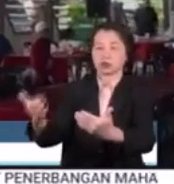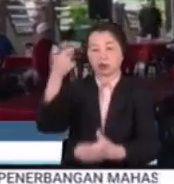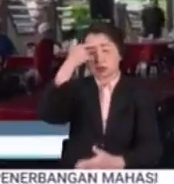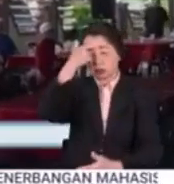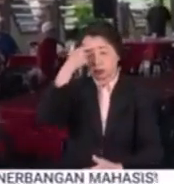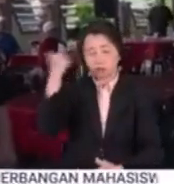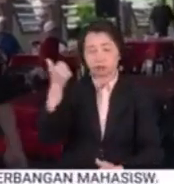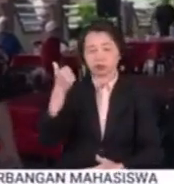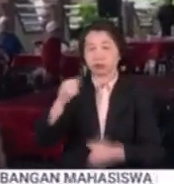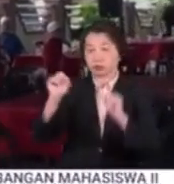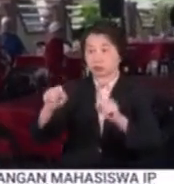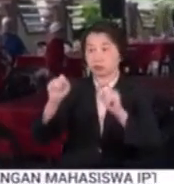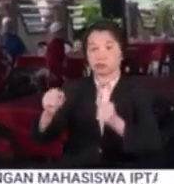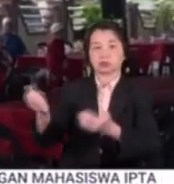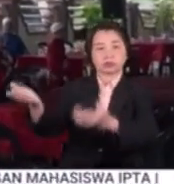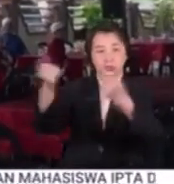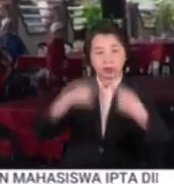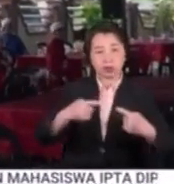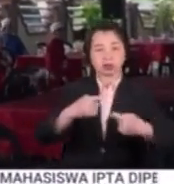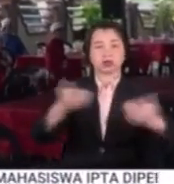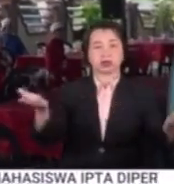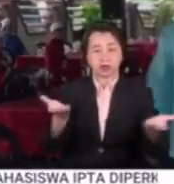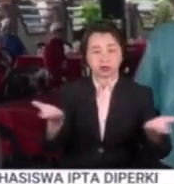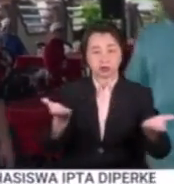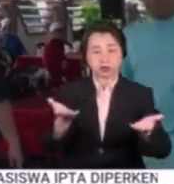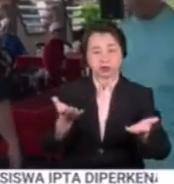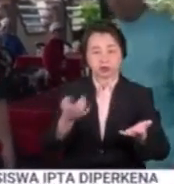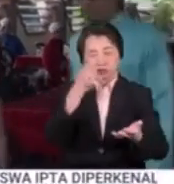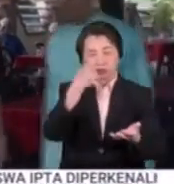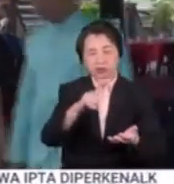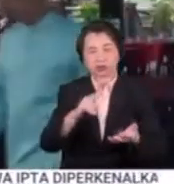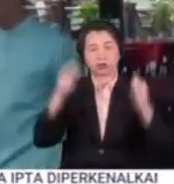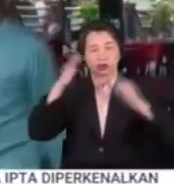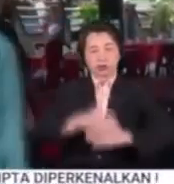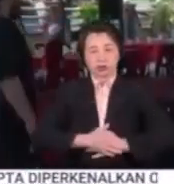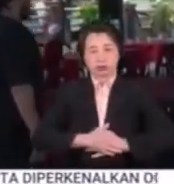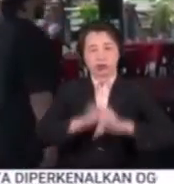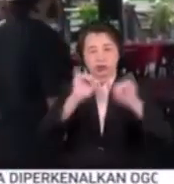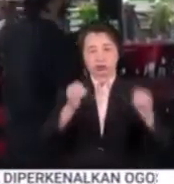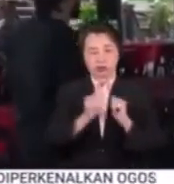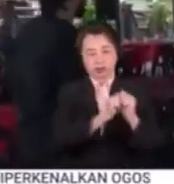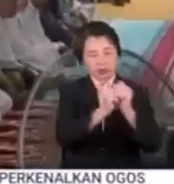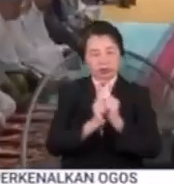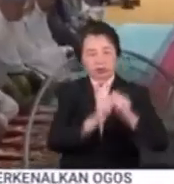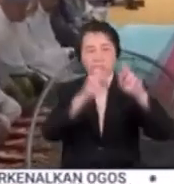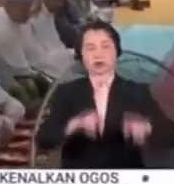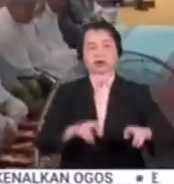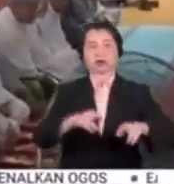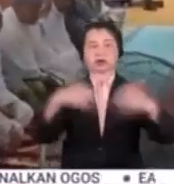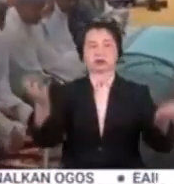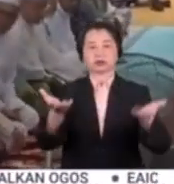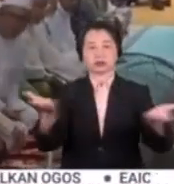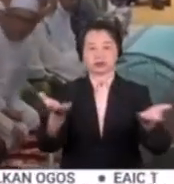kerana sudi datang ke sini menunaikan apa solat Jumaat bersama-sama dengan rakyat di sini.